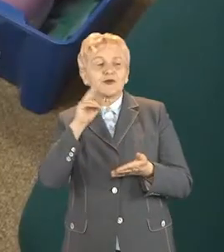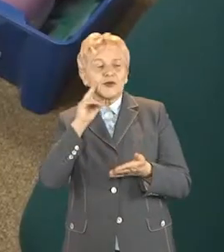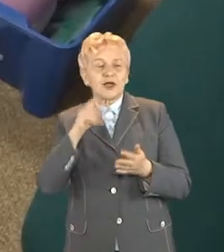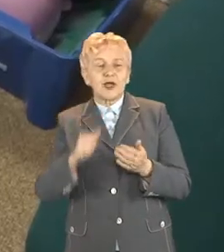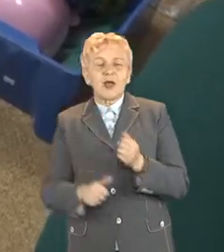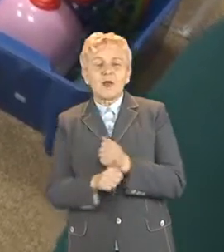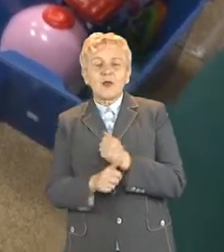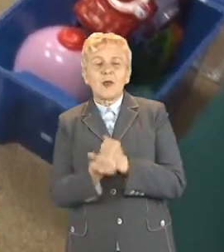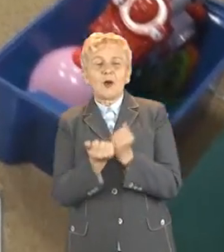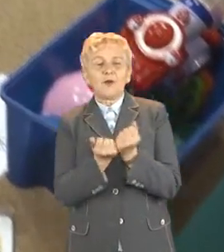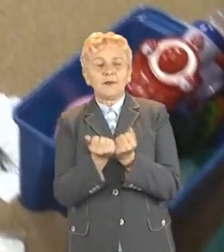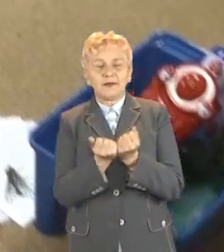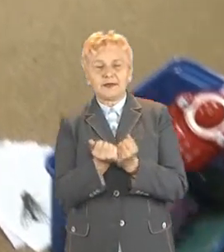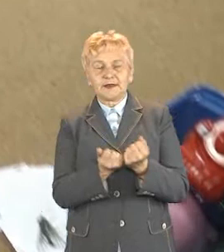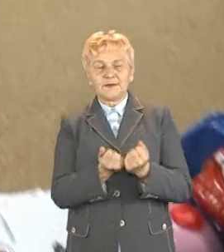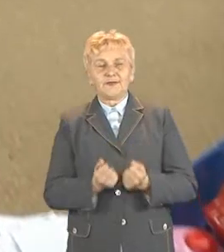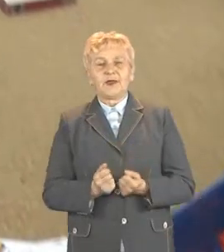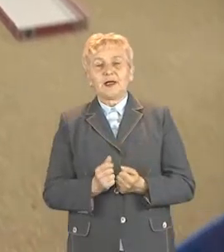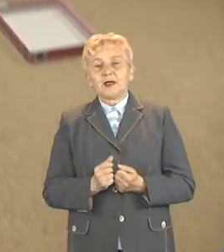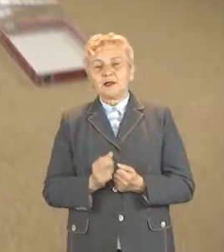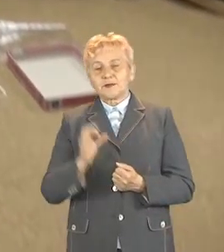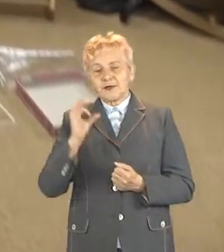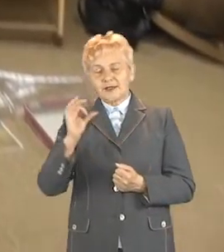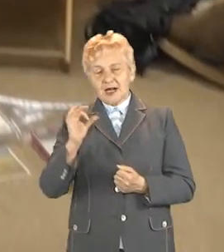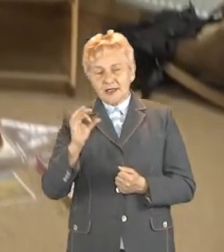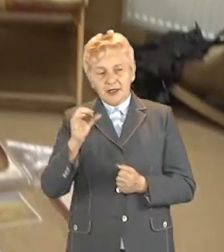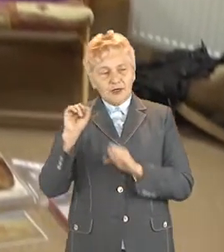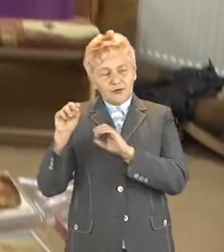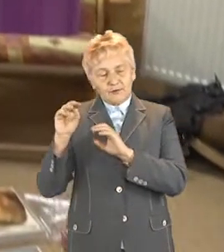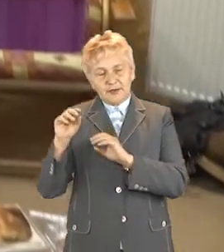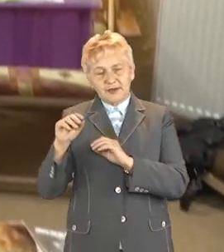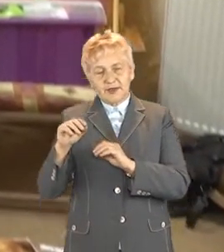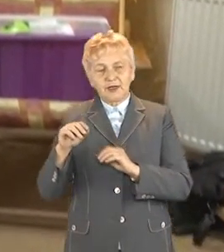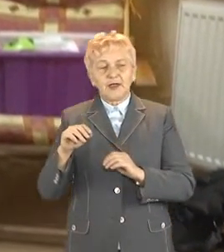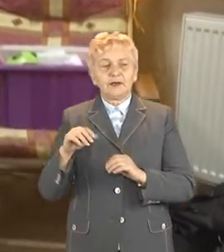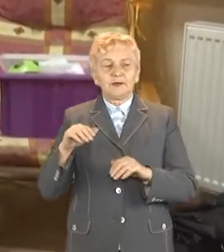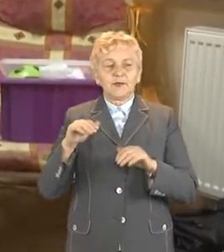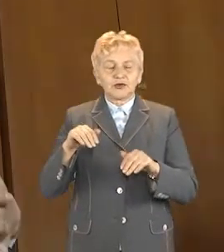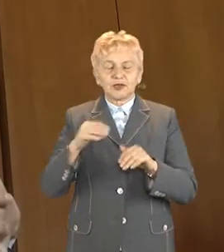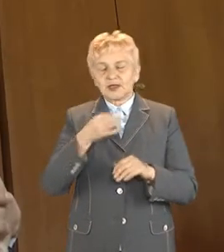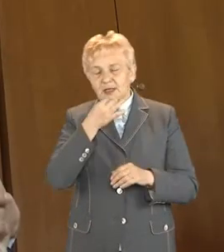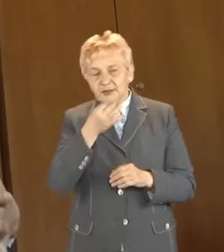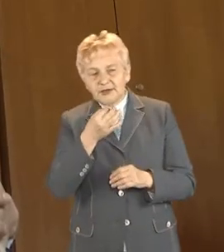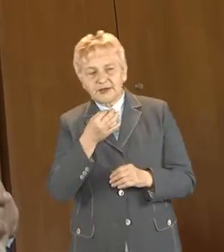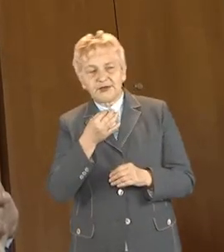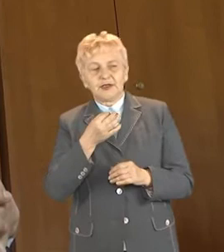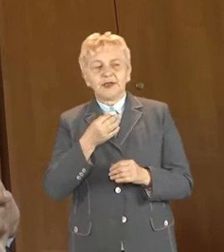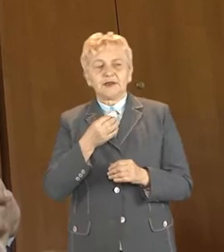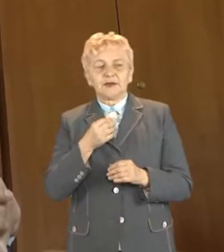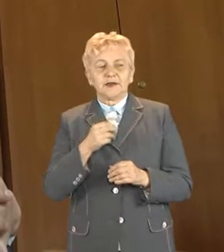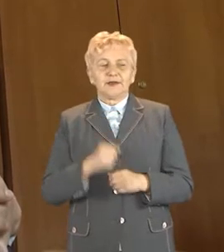Szczegółowych informacji na temat ambulatorium oraz konsultacji udziela prezes Stowarzyszenia Persona pod numerem